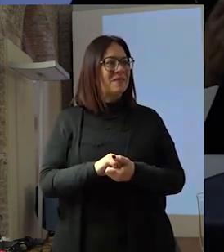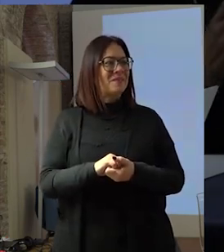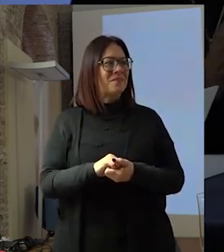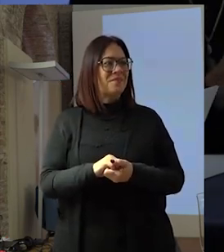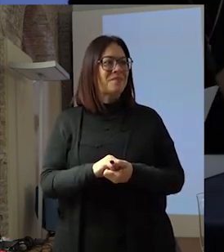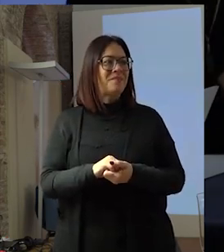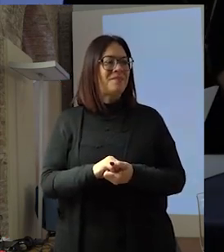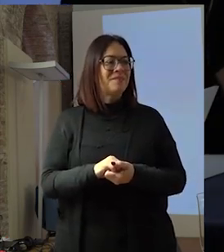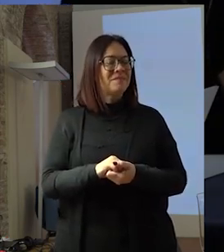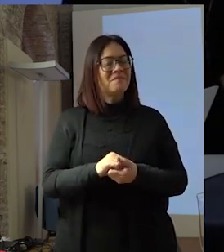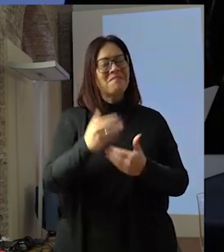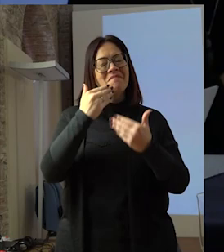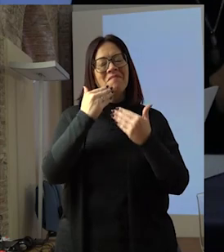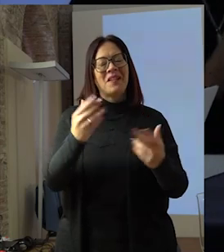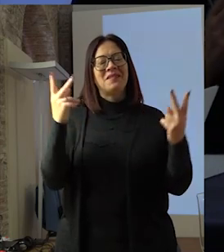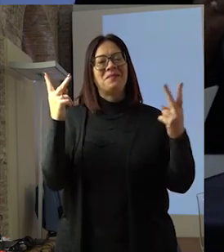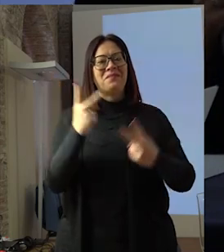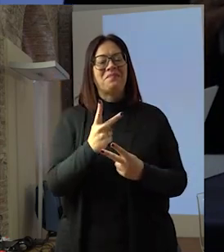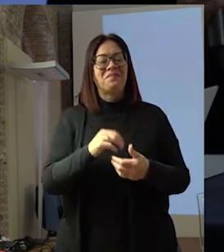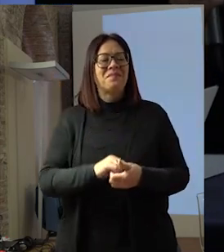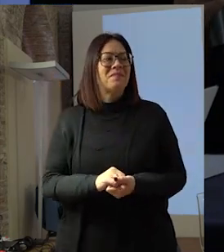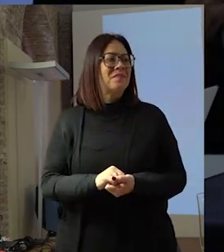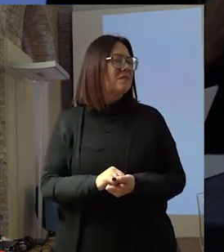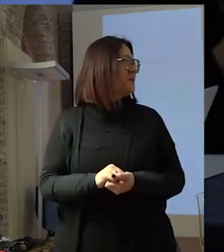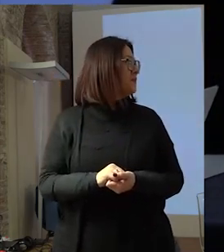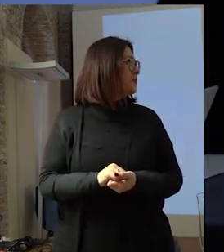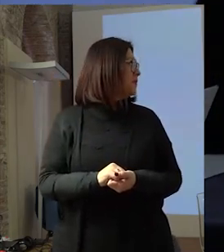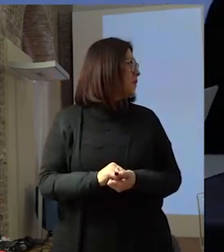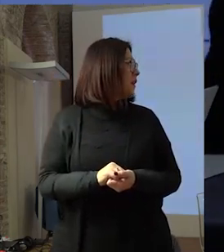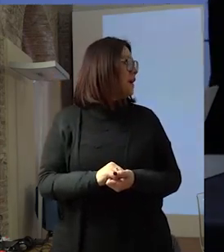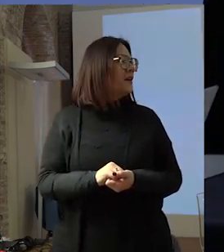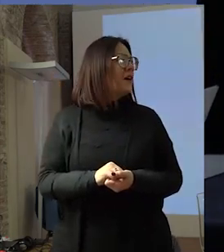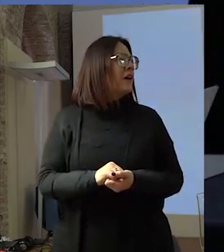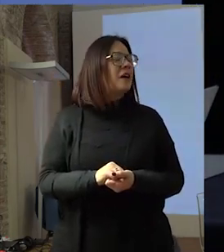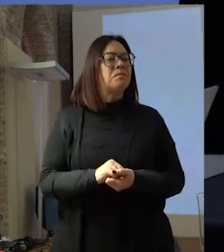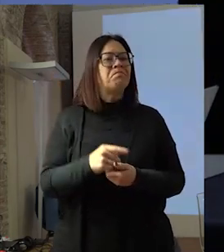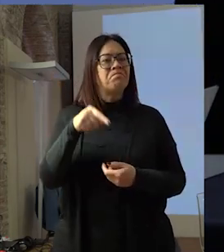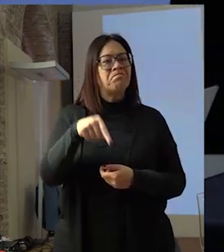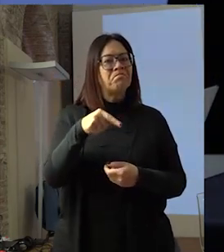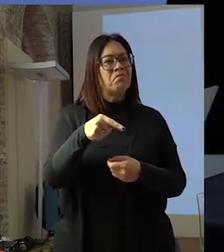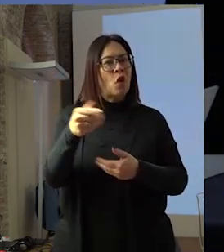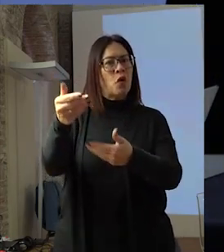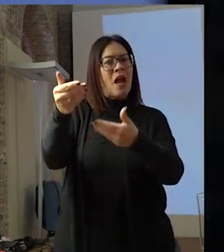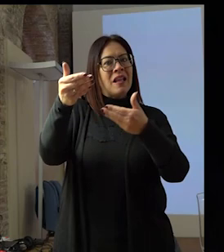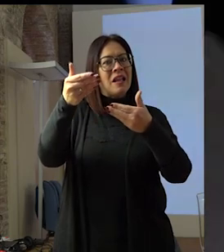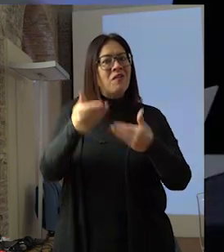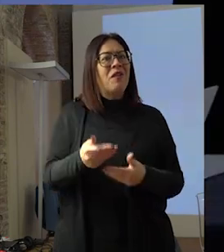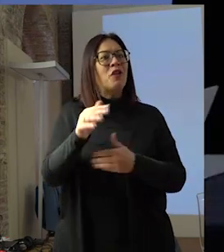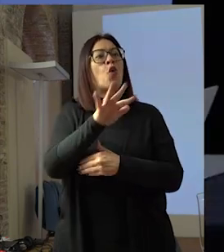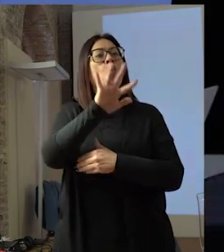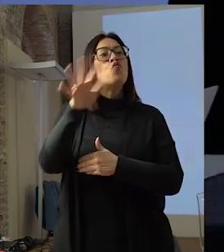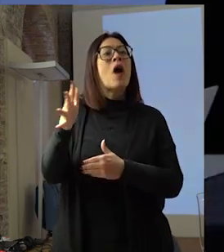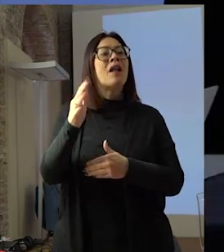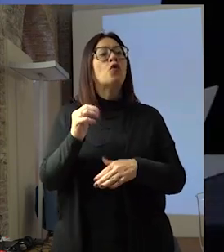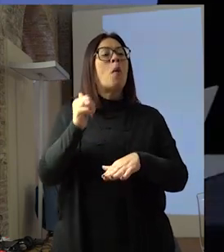Grazie davvero, grazie, grazie. Grazie Luca. E ora inviterei un altro dei protagonisti